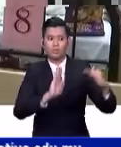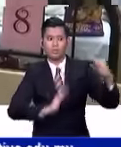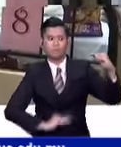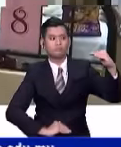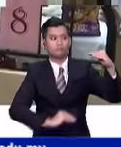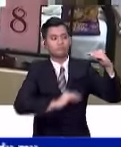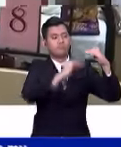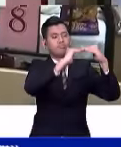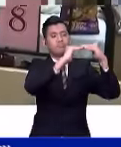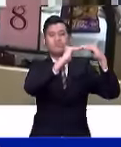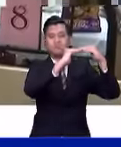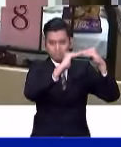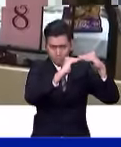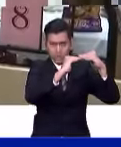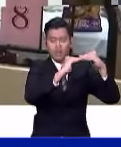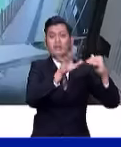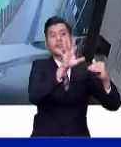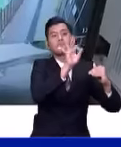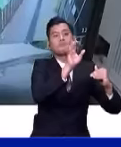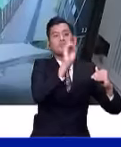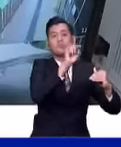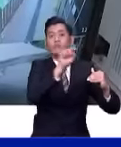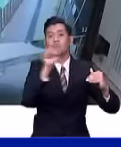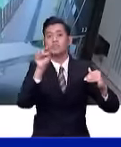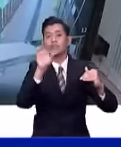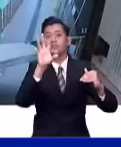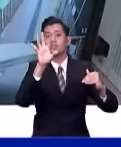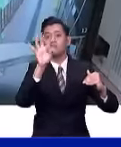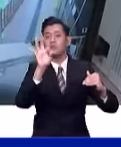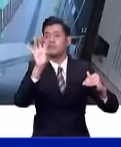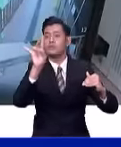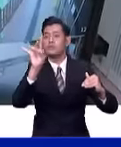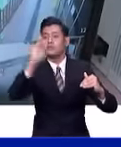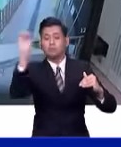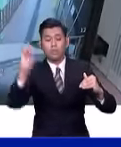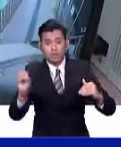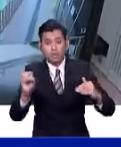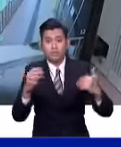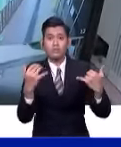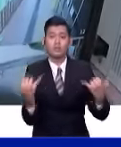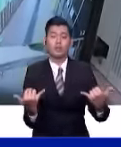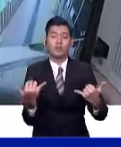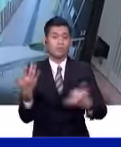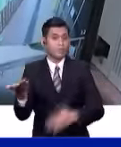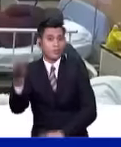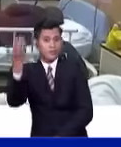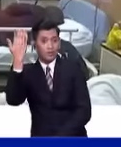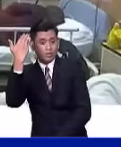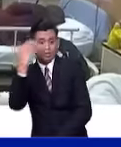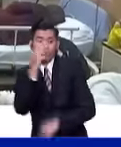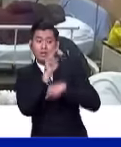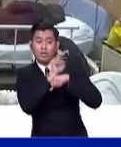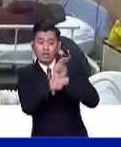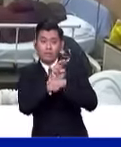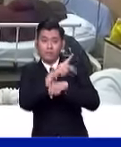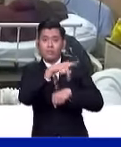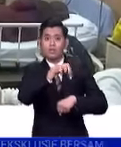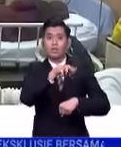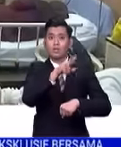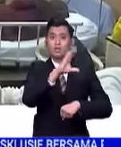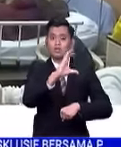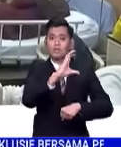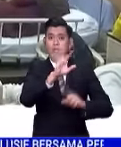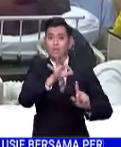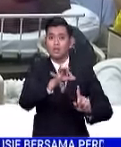kapasiti penggunaan antara 90 hingga 97%. Beliau terlebih dahulu meninjau PKRC khas Gelanggang Seni di Kota